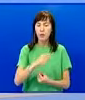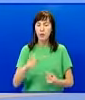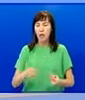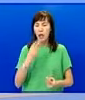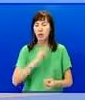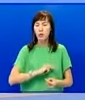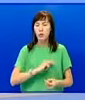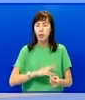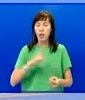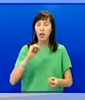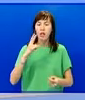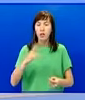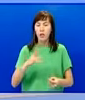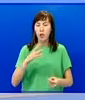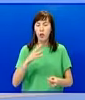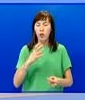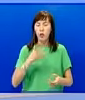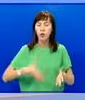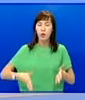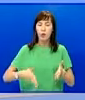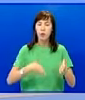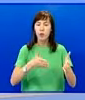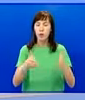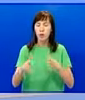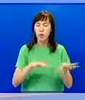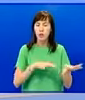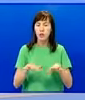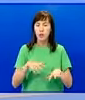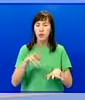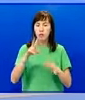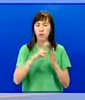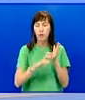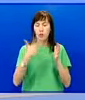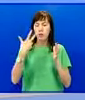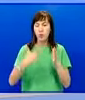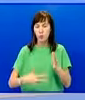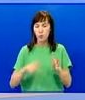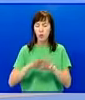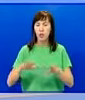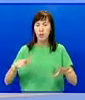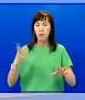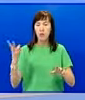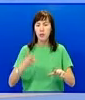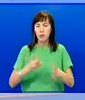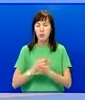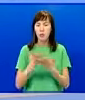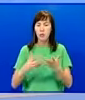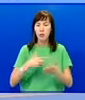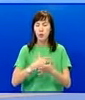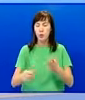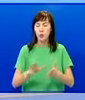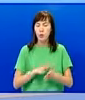болды. Бұл топ мектепке жол акциясы шеңберінде 830 оқушының оқуға қажет жабдықтарын әперді. Ата-ана қамқорлығынсыз